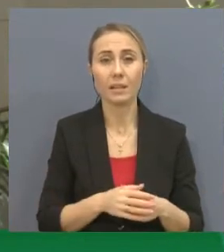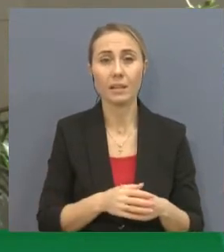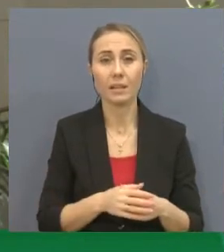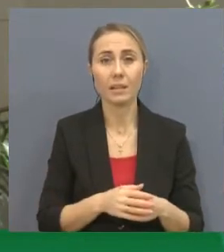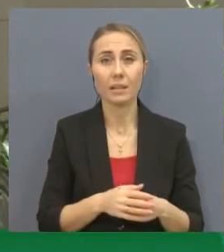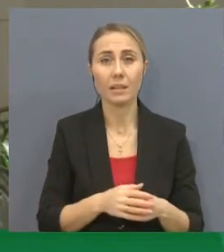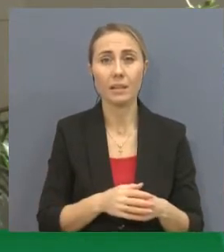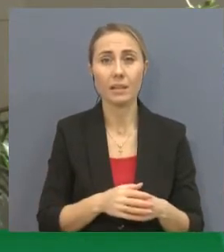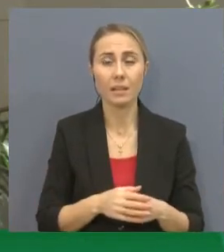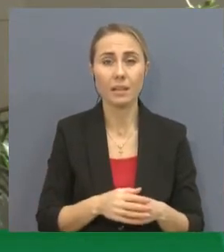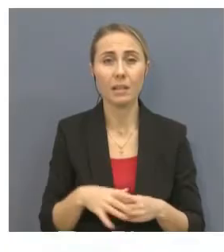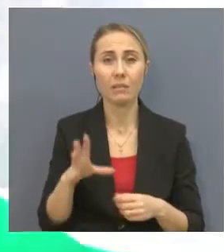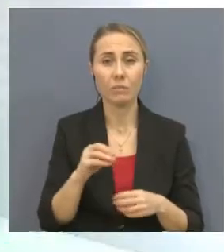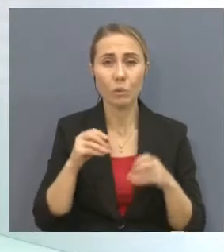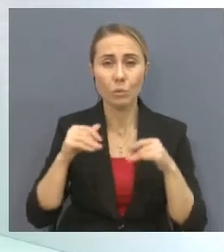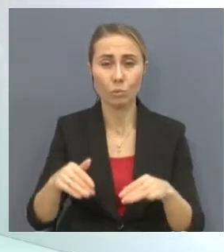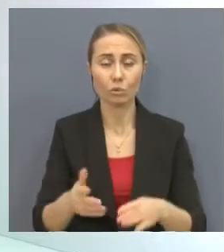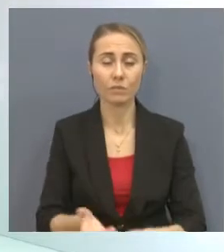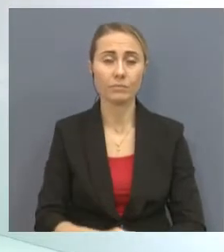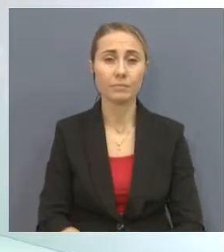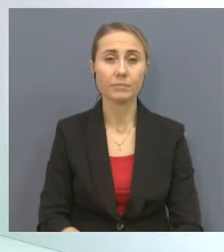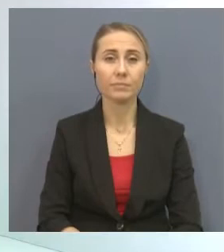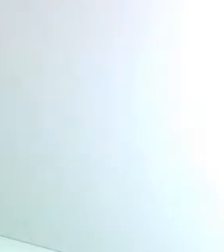тушим и засыпаем это все